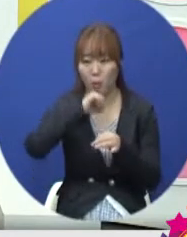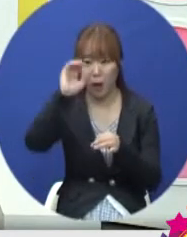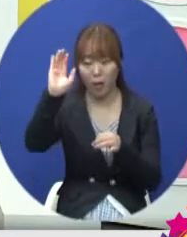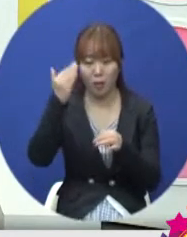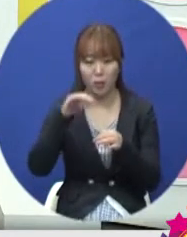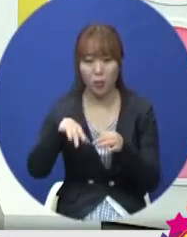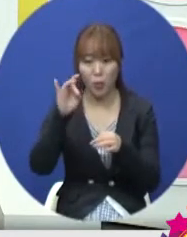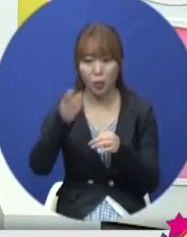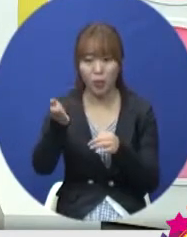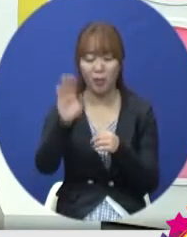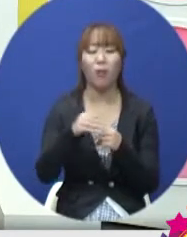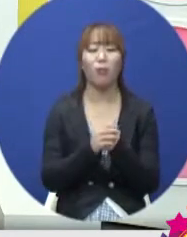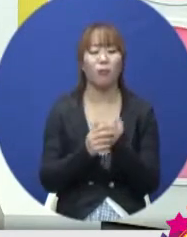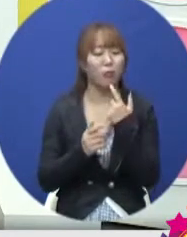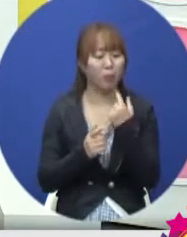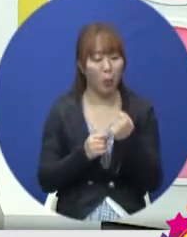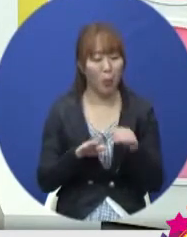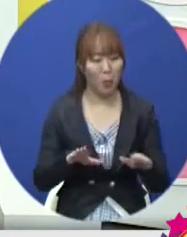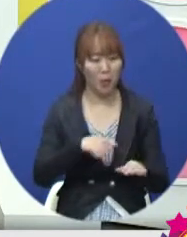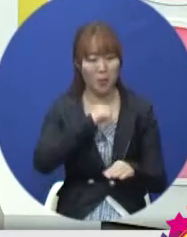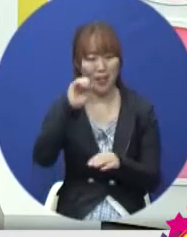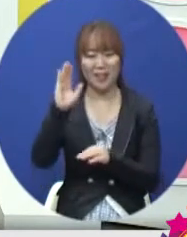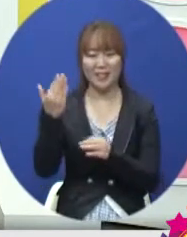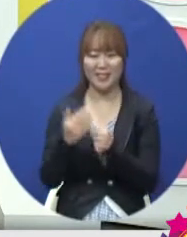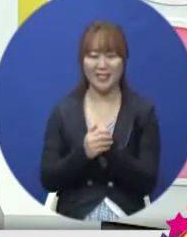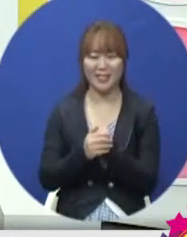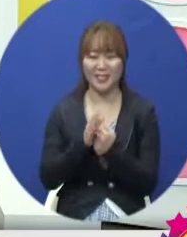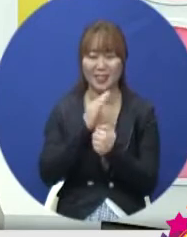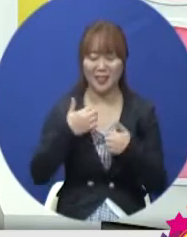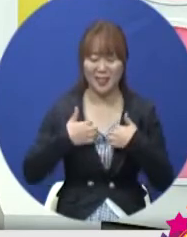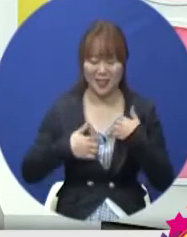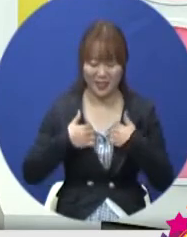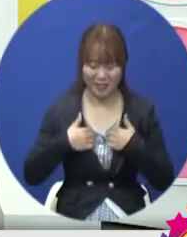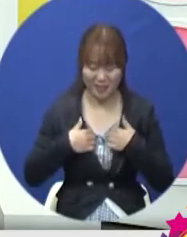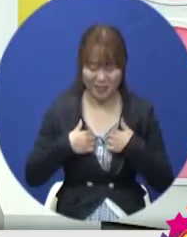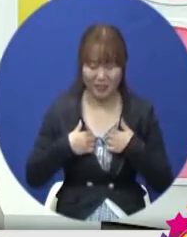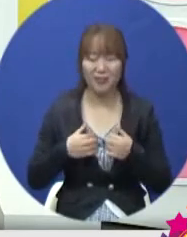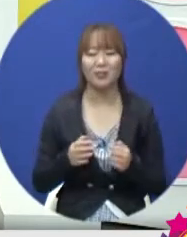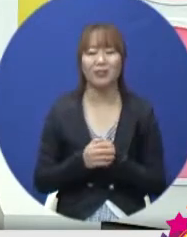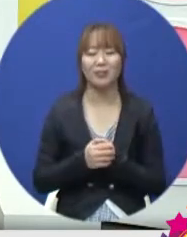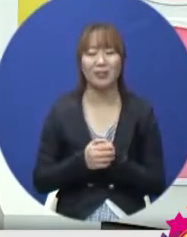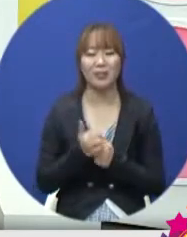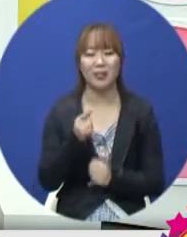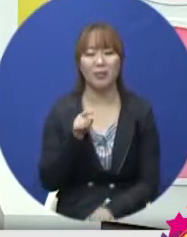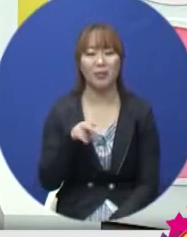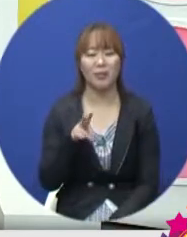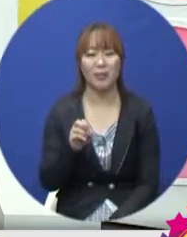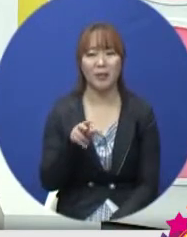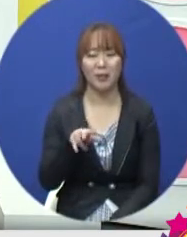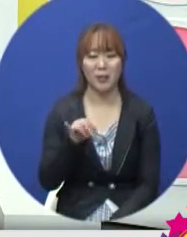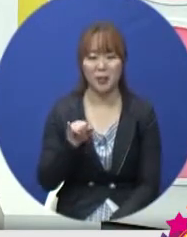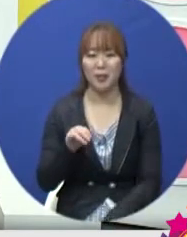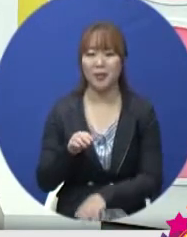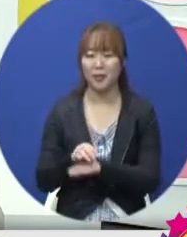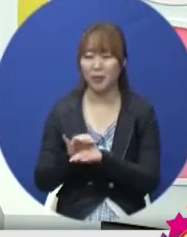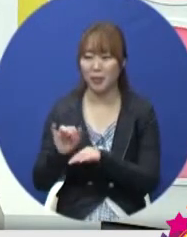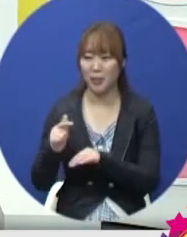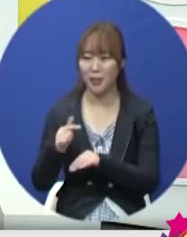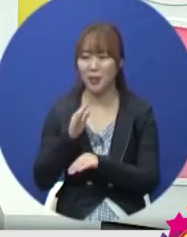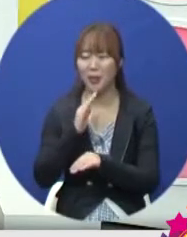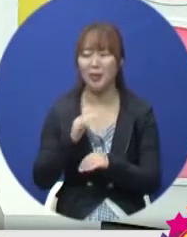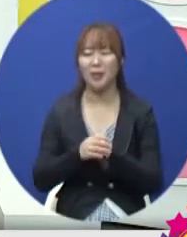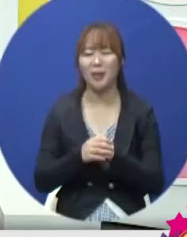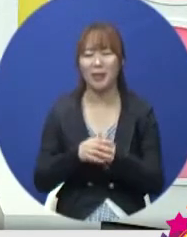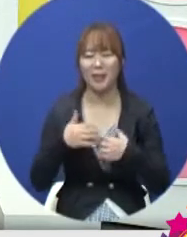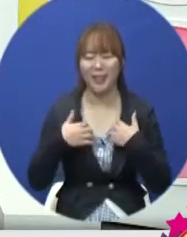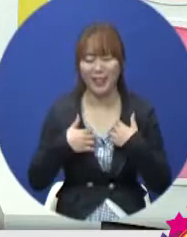되셨어요? 처음이신데? 예, 예, 어째 딱 연결이 됐네요. 아, 오, 너무 반갑습니다. 하민 씨, 선비 씨, 수고하십니다. 네. 이제